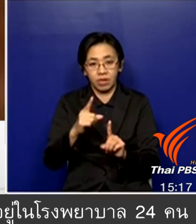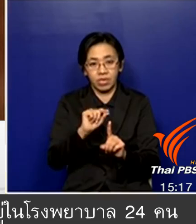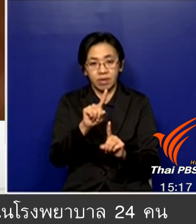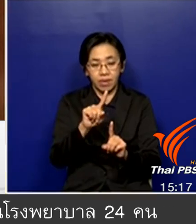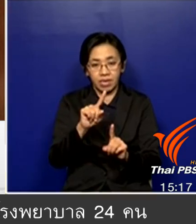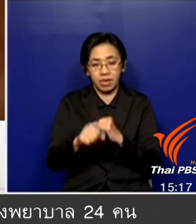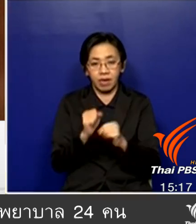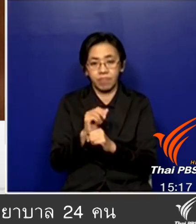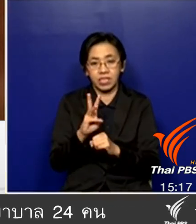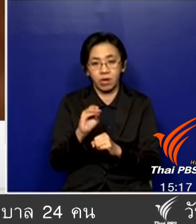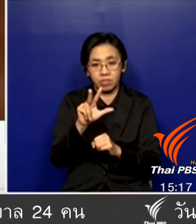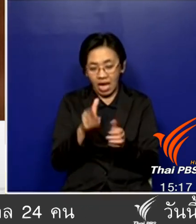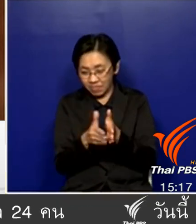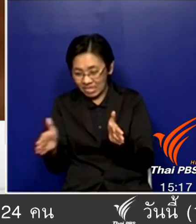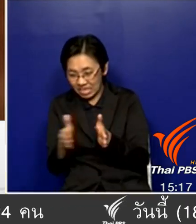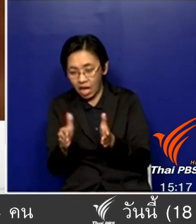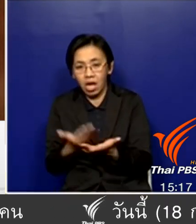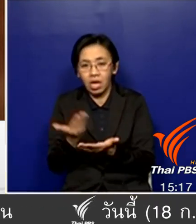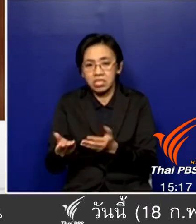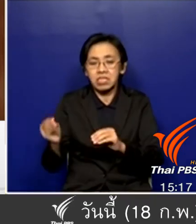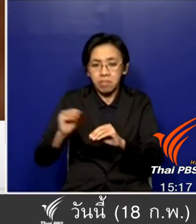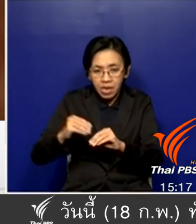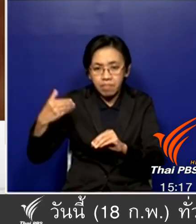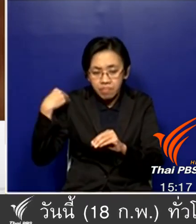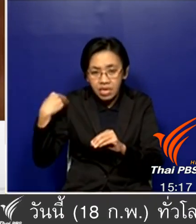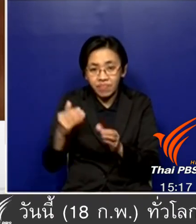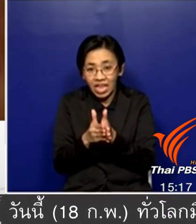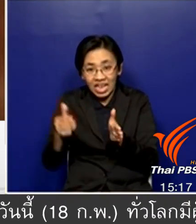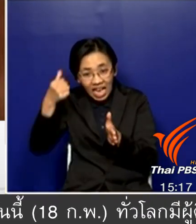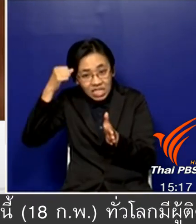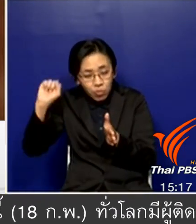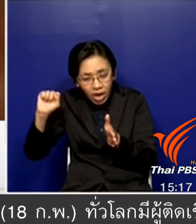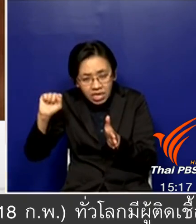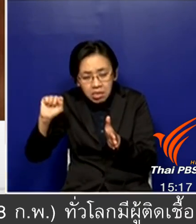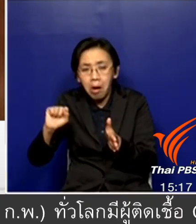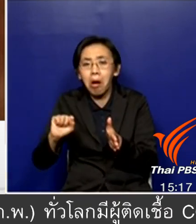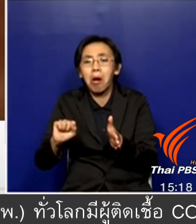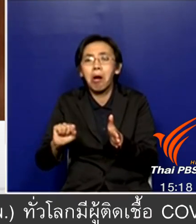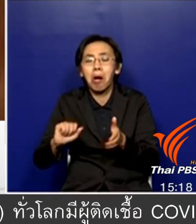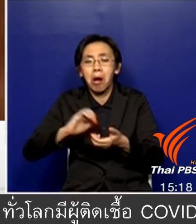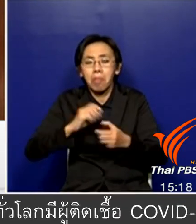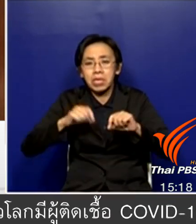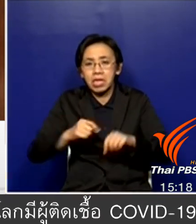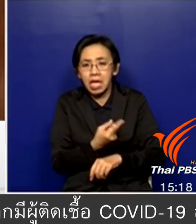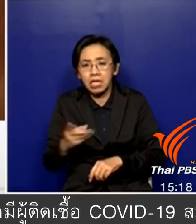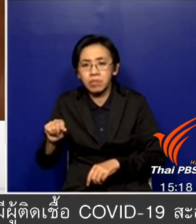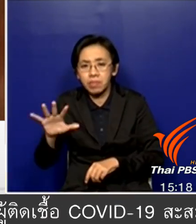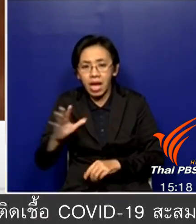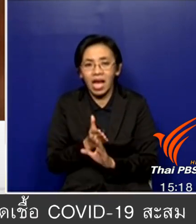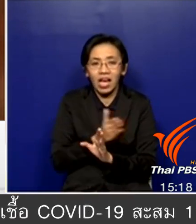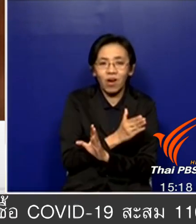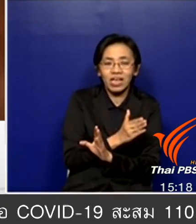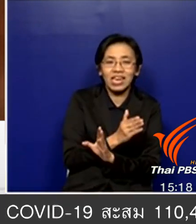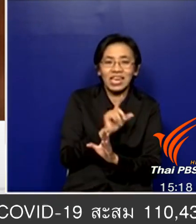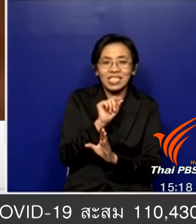มีการซื้อทีดินเพิ่มอย่างเห็นได้ชัดแค่ 10 วนนะครับ มี 25 ธุรกรรมในขณะที่ก่อนหนานั้น 21